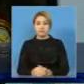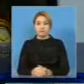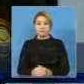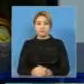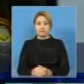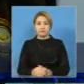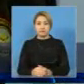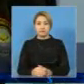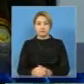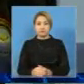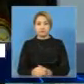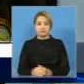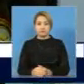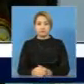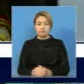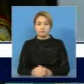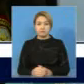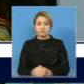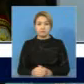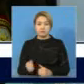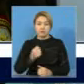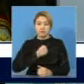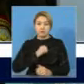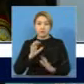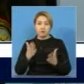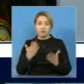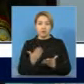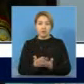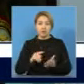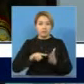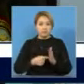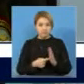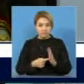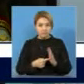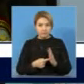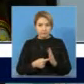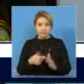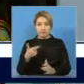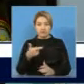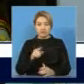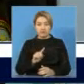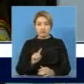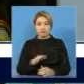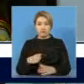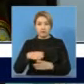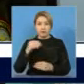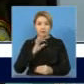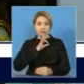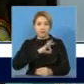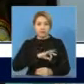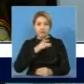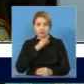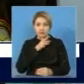Жоғарыда айтылған қайғылы оқиғалардың алдын алу мақсатында газ аспаптары мен баллондарды пайдалану